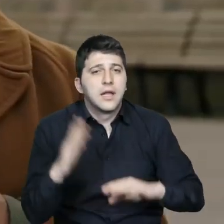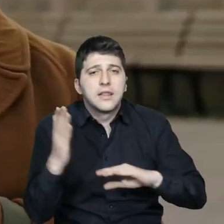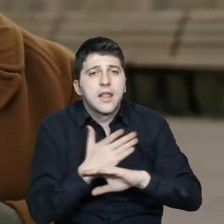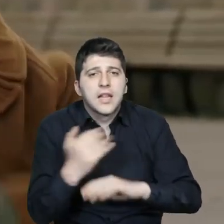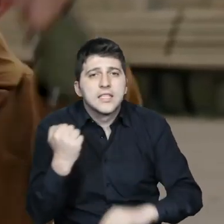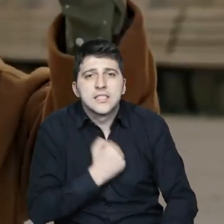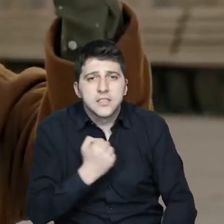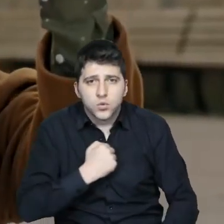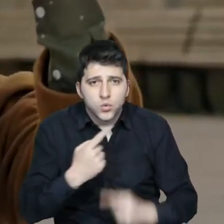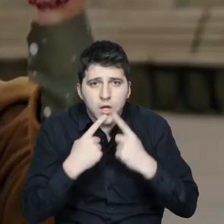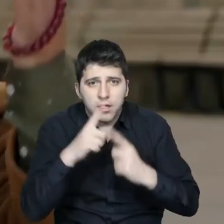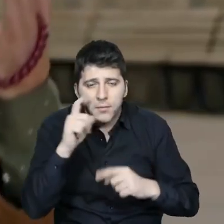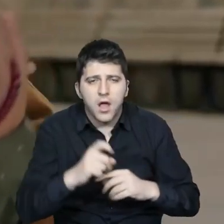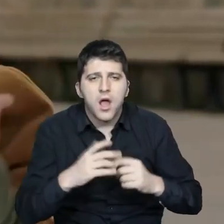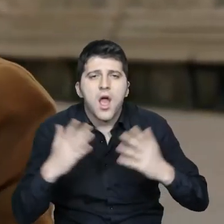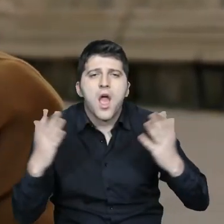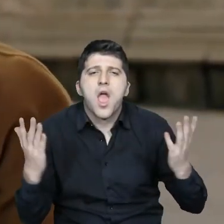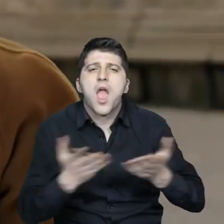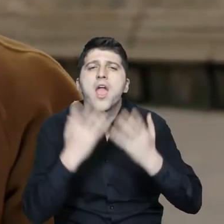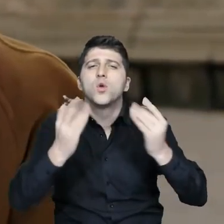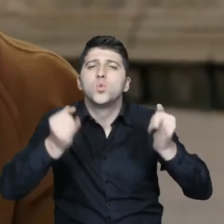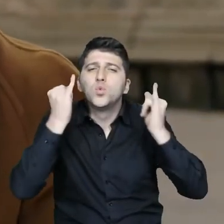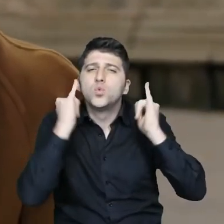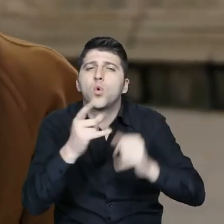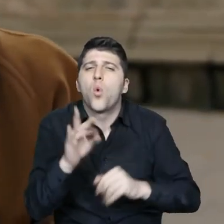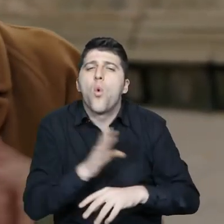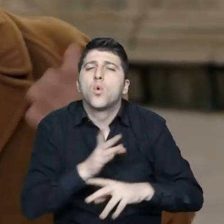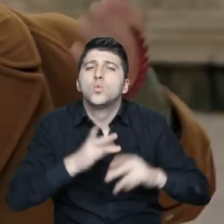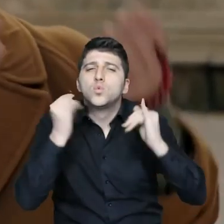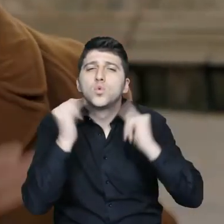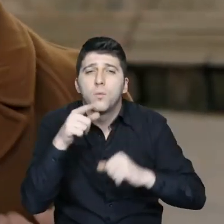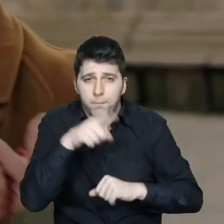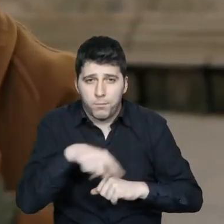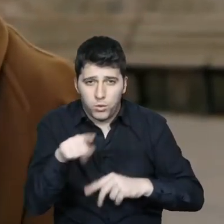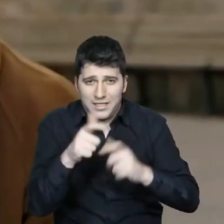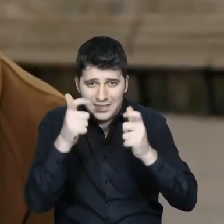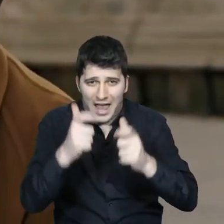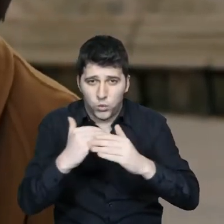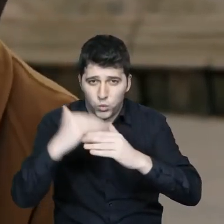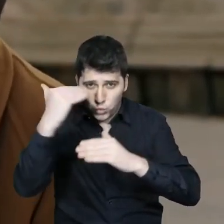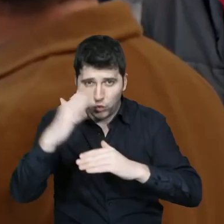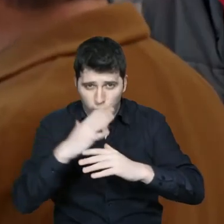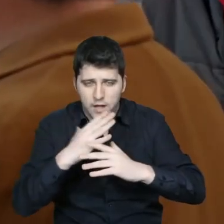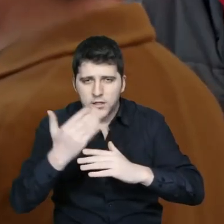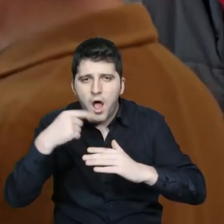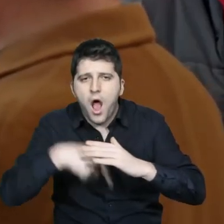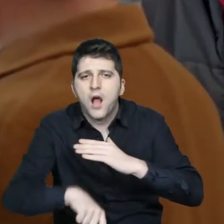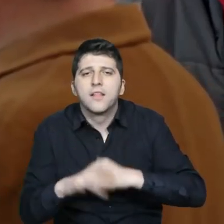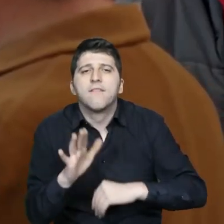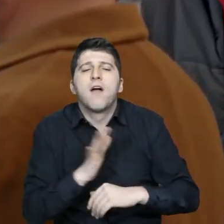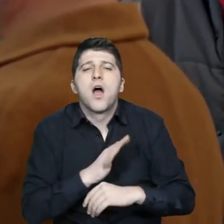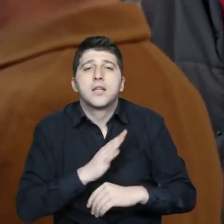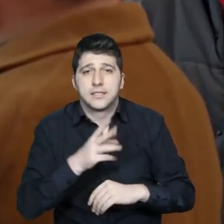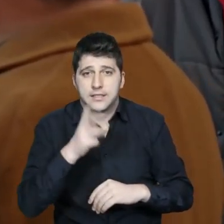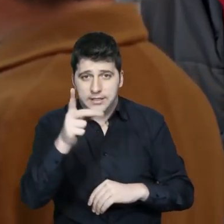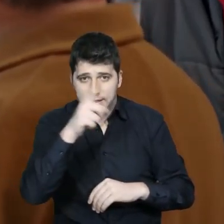olduğunu söyledi mi? Hey fani oğlu fani. Bu yerin üstü varsa altı da var.